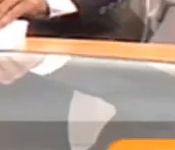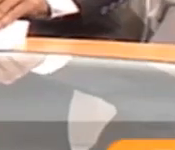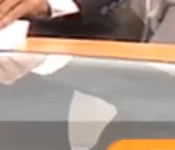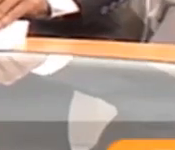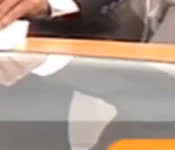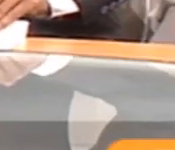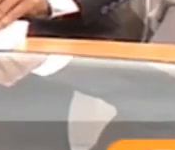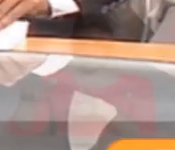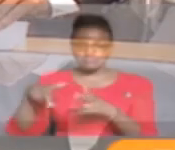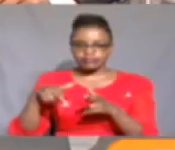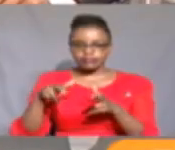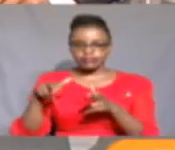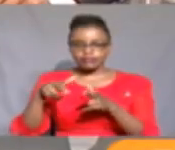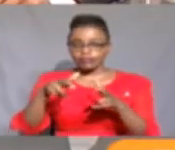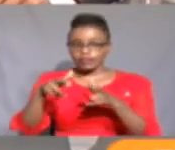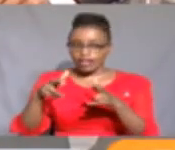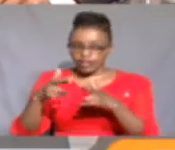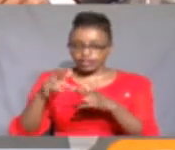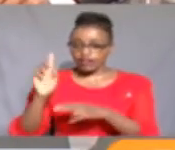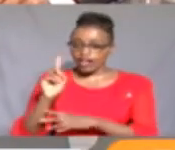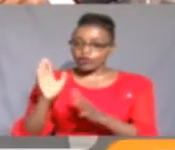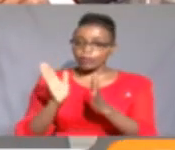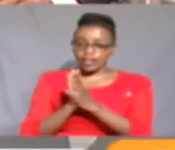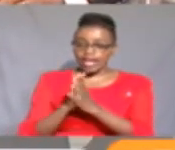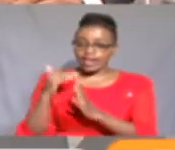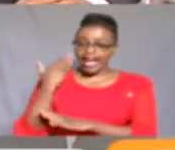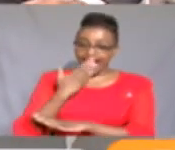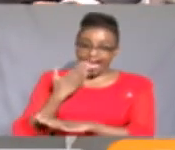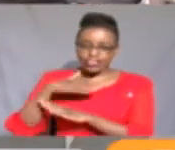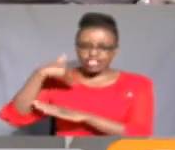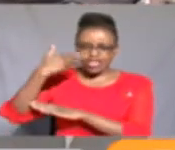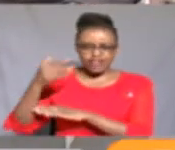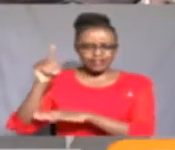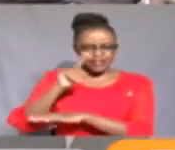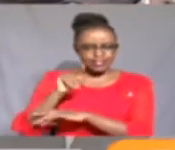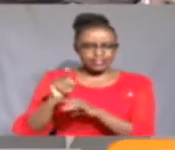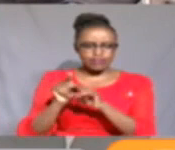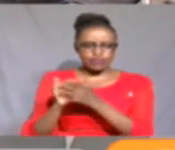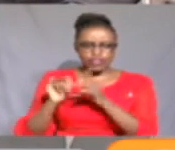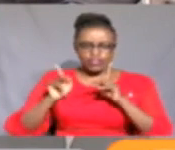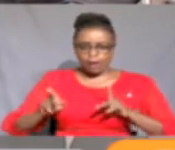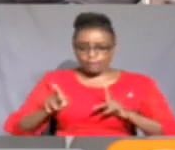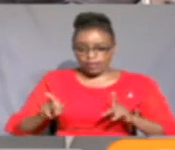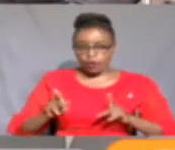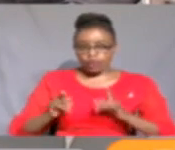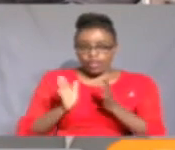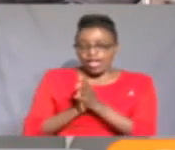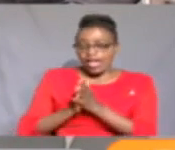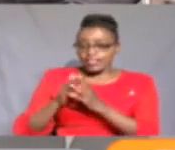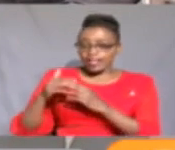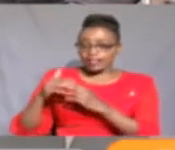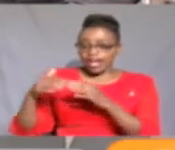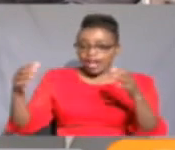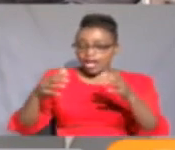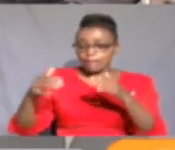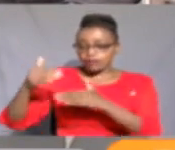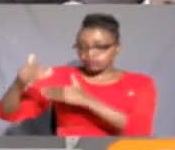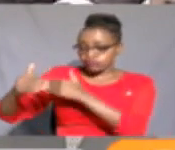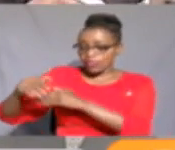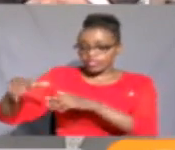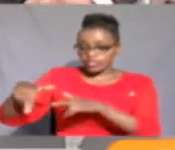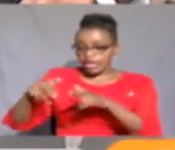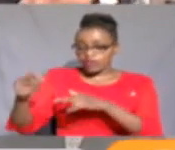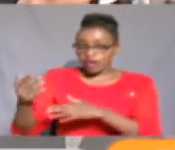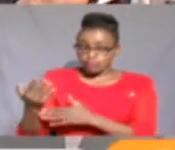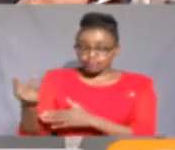Mito ya Nairobi na Athi inaendelea kuchafuliwa kila uchao na wakaazi na makampuni yaliyoko kando mwa mito